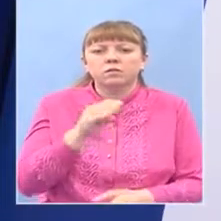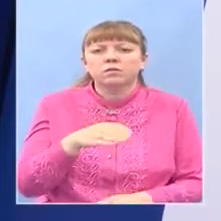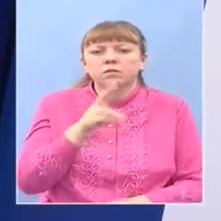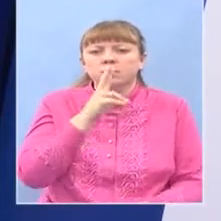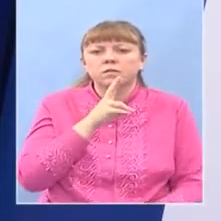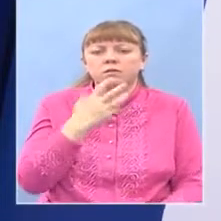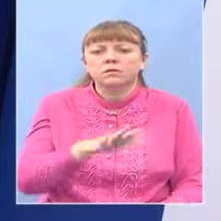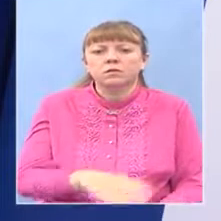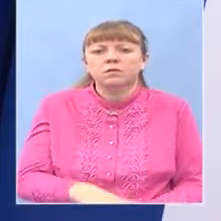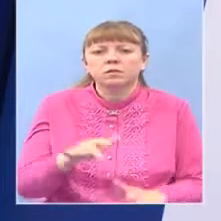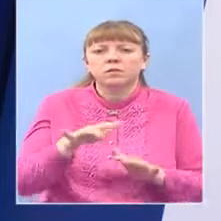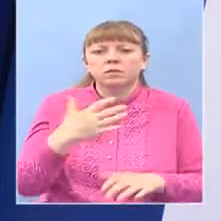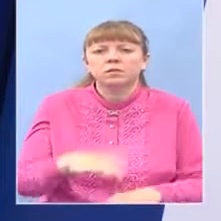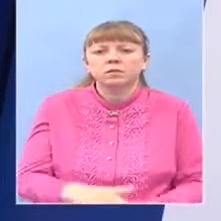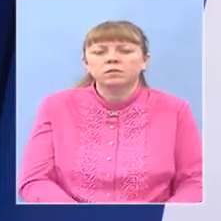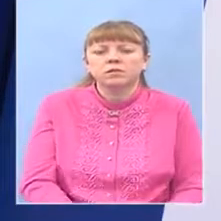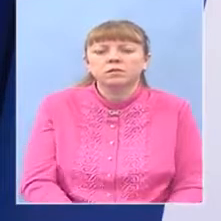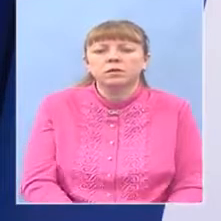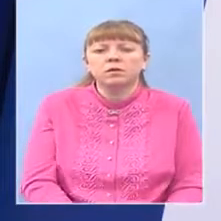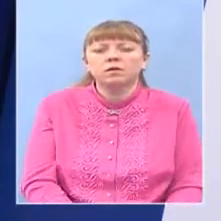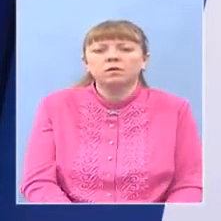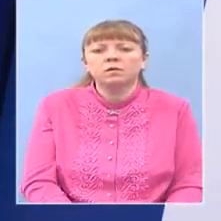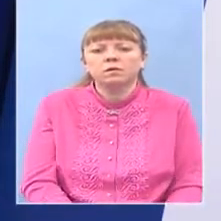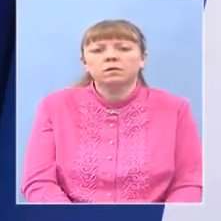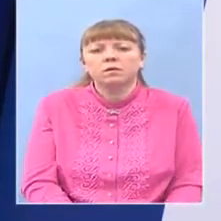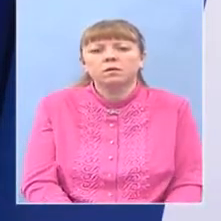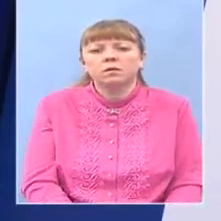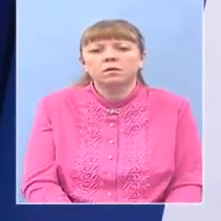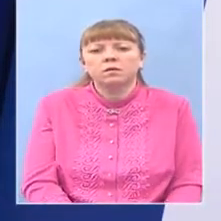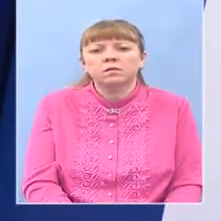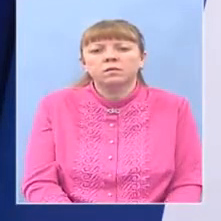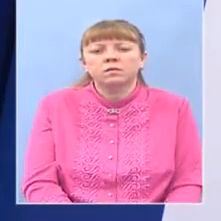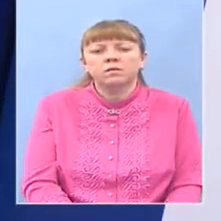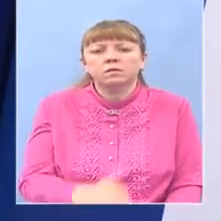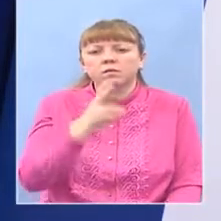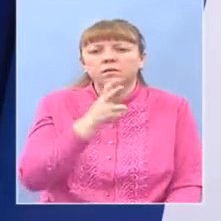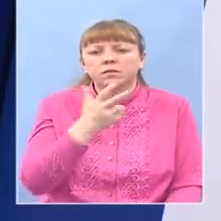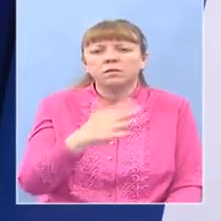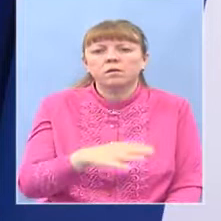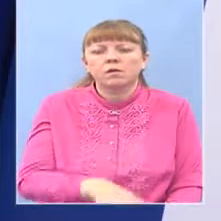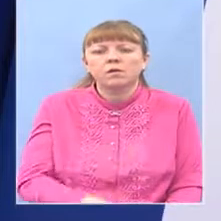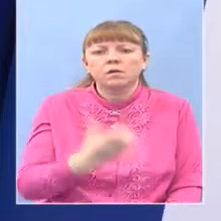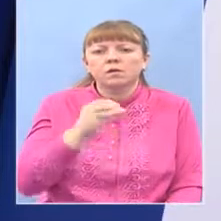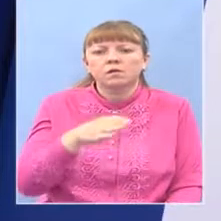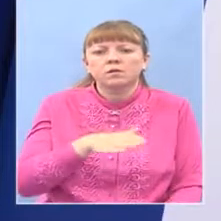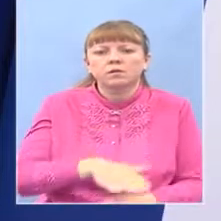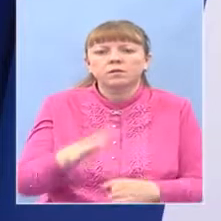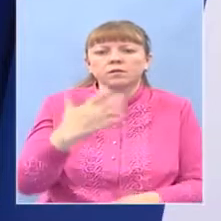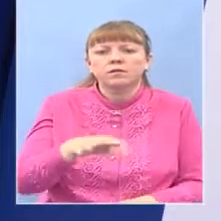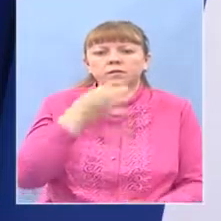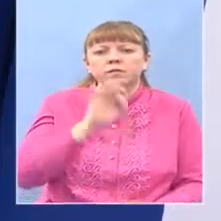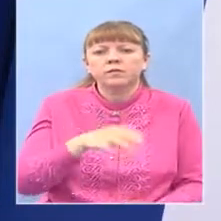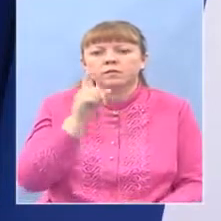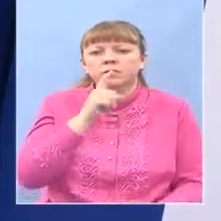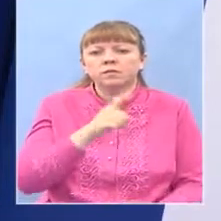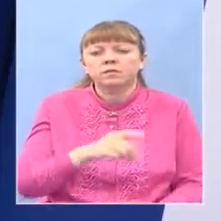2 месяца после регистрации. Я так думаю, что сразу в первый год мы реализовали уже 3 проекта. Для этого опыт — это все